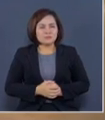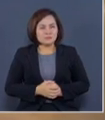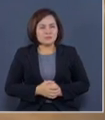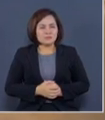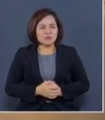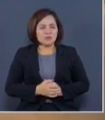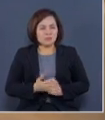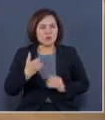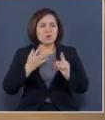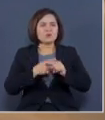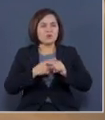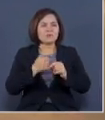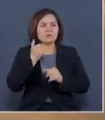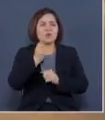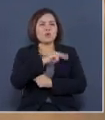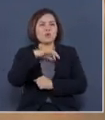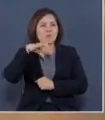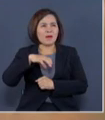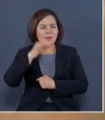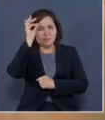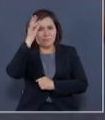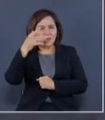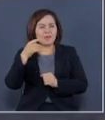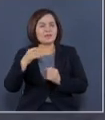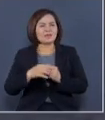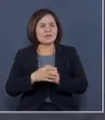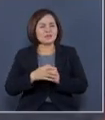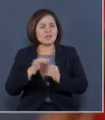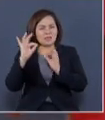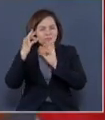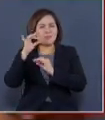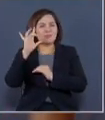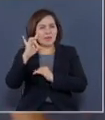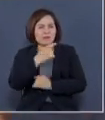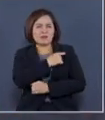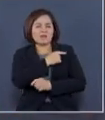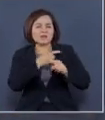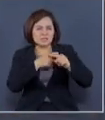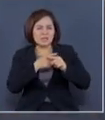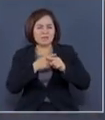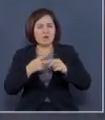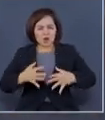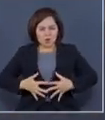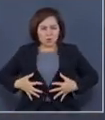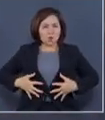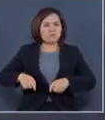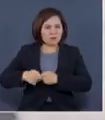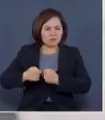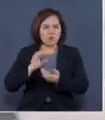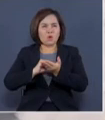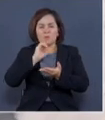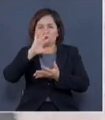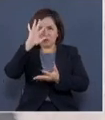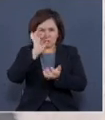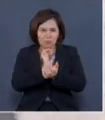งพยาบาลหัวแตกเย็บไป8เข็มไหล่หลุดอีกต่างหากซี่โครงร้าวด้วยนะคะก็เลยตัดสินใจแจ้งความ